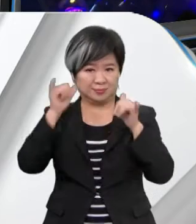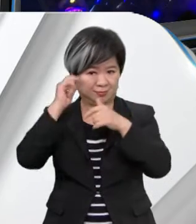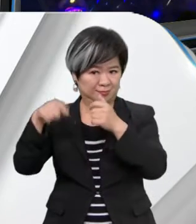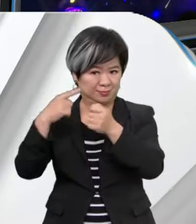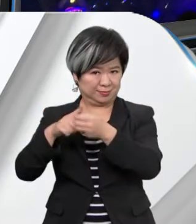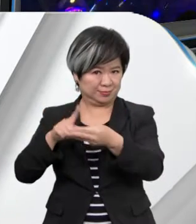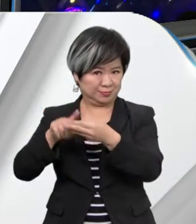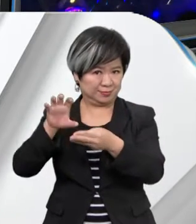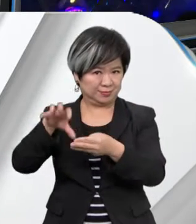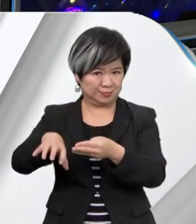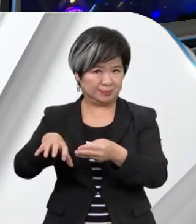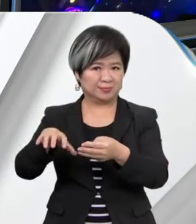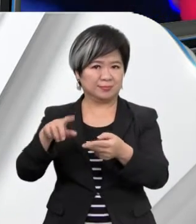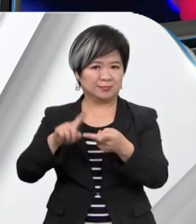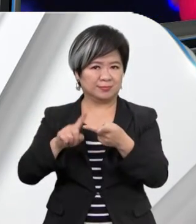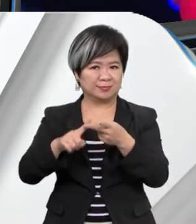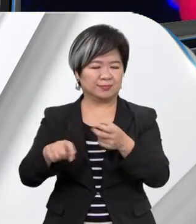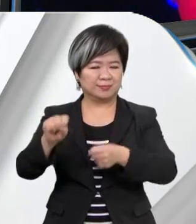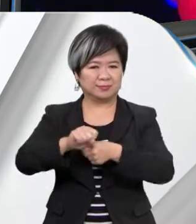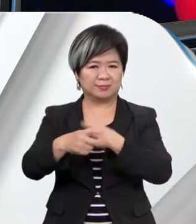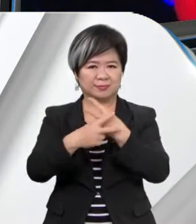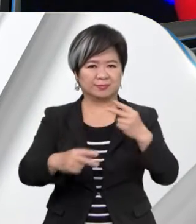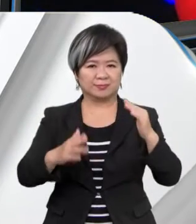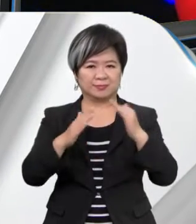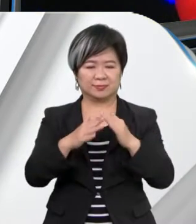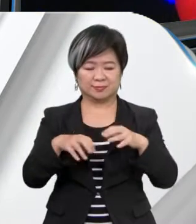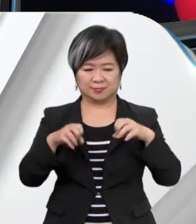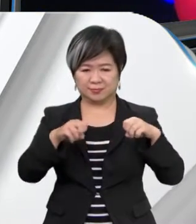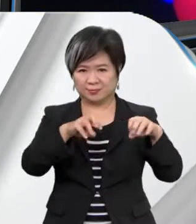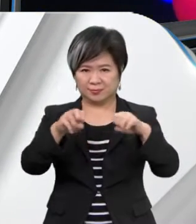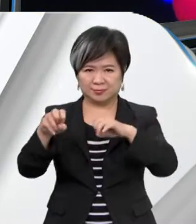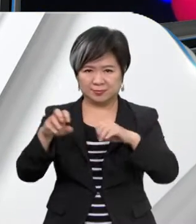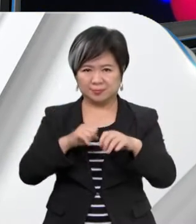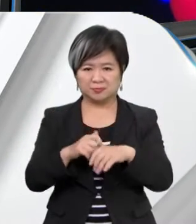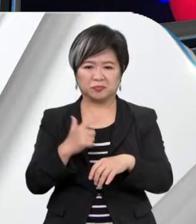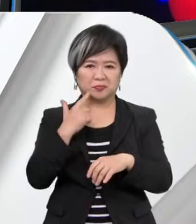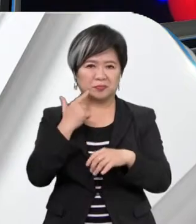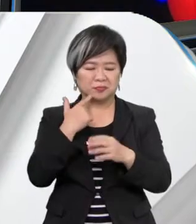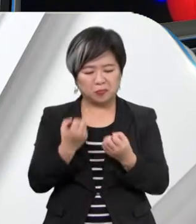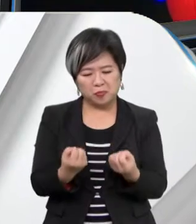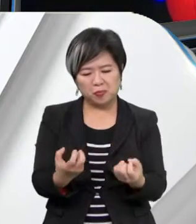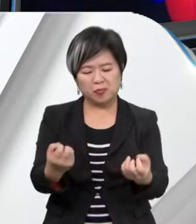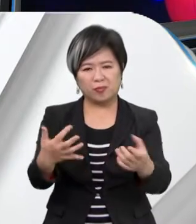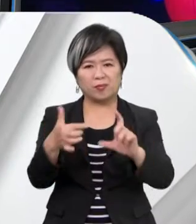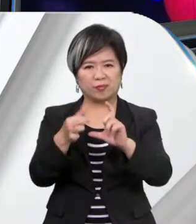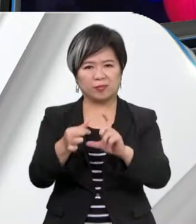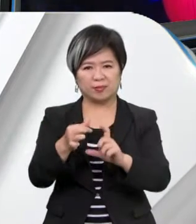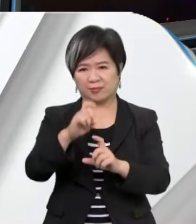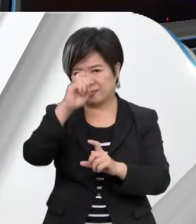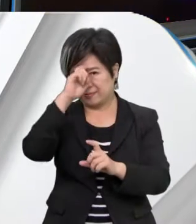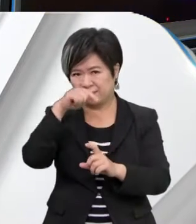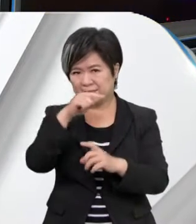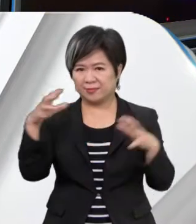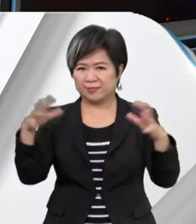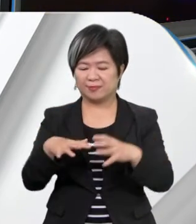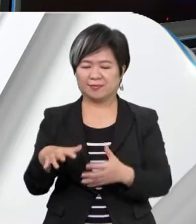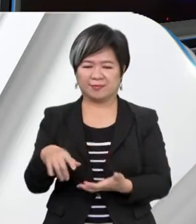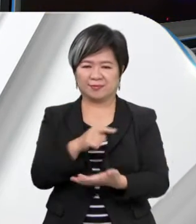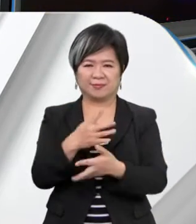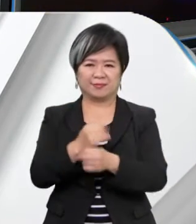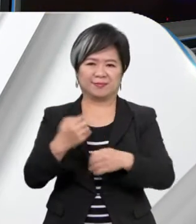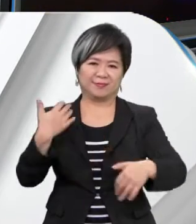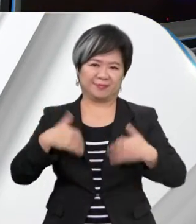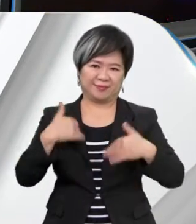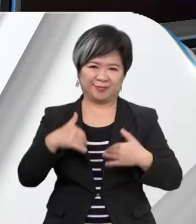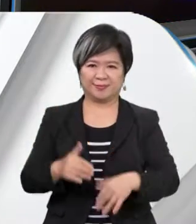题灯，还头一摆设立客家灯器，让将将的发挥起，而陪乡亲朋友庆贺庆祝这